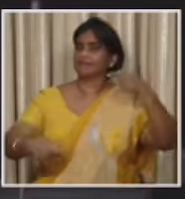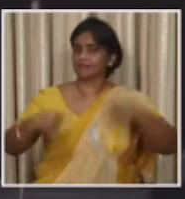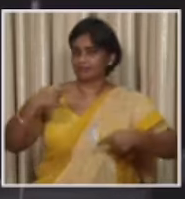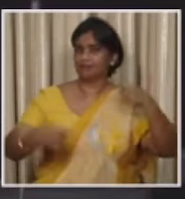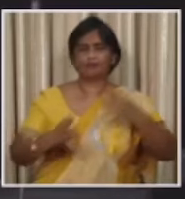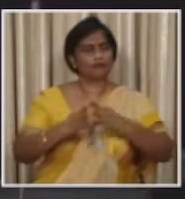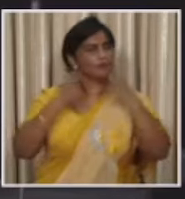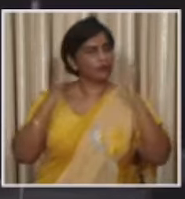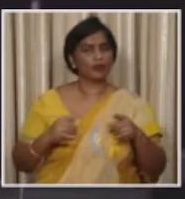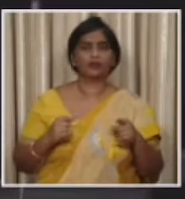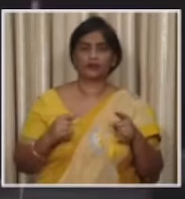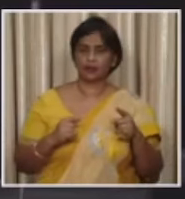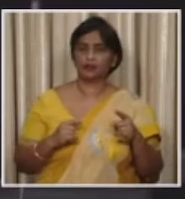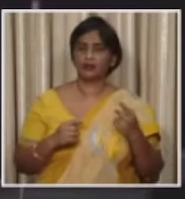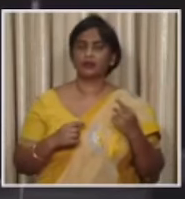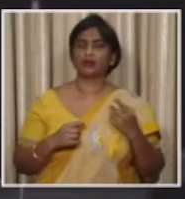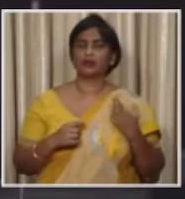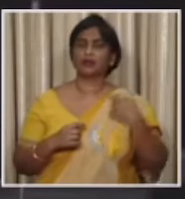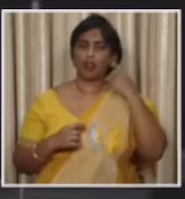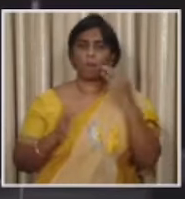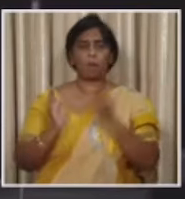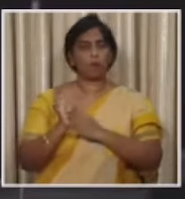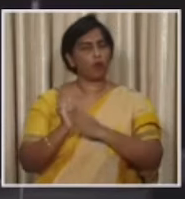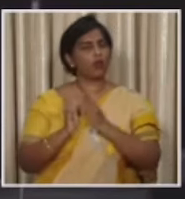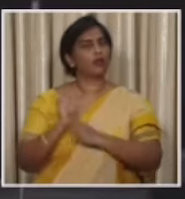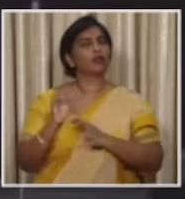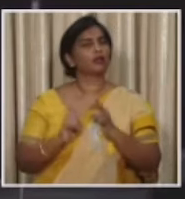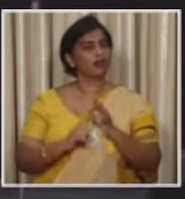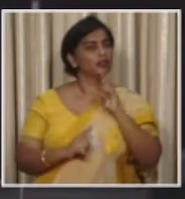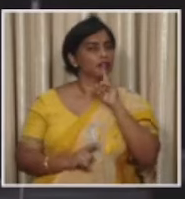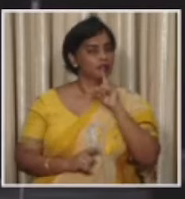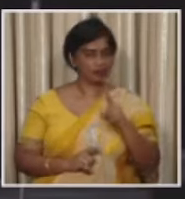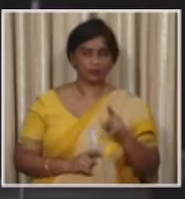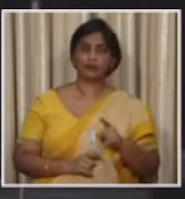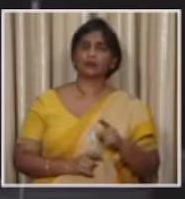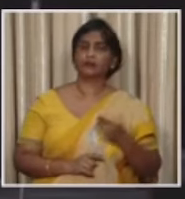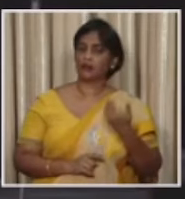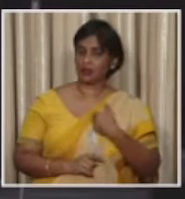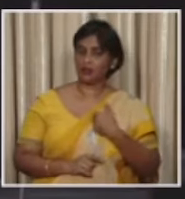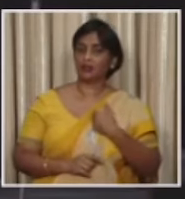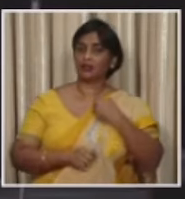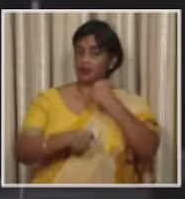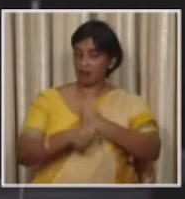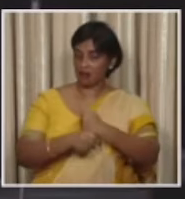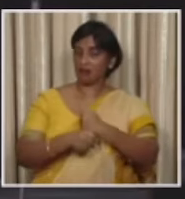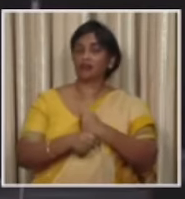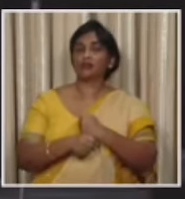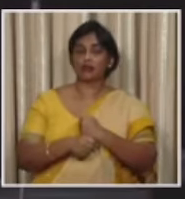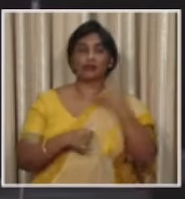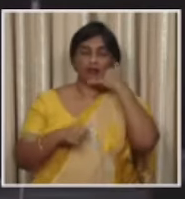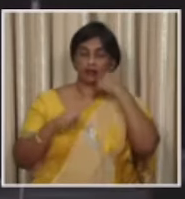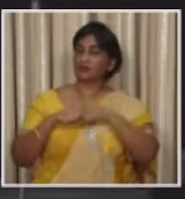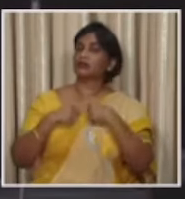තරම් ඇති වුණා. මම මට මතකයි මනෝ ගණේෂන් මන්ත්‍රීතුමා කිව්වා අපිට යාණ්ඩුවටයි